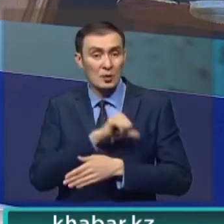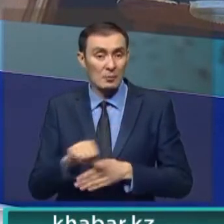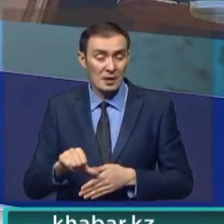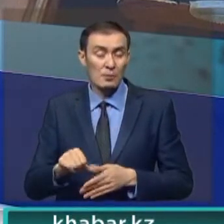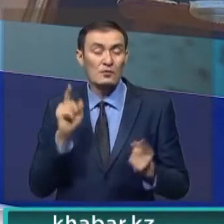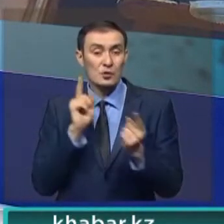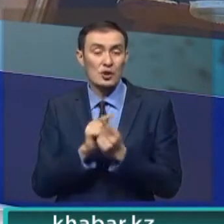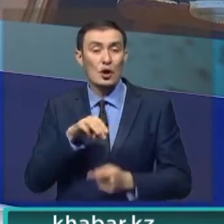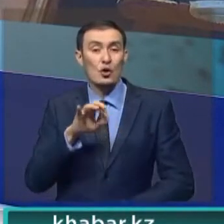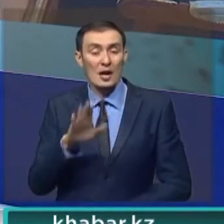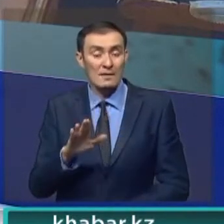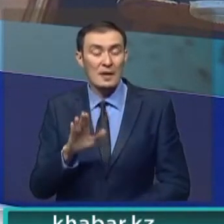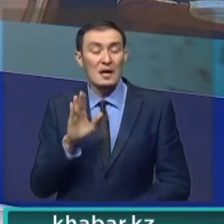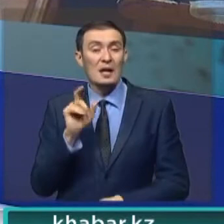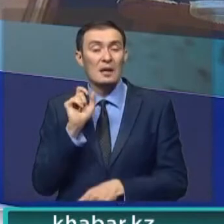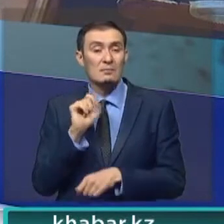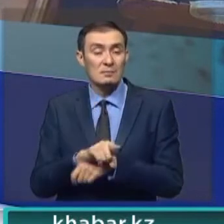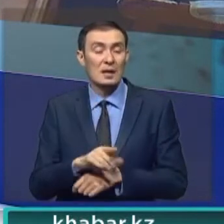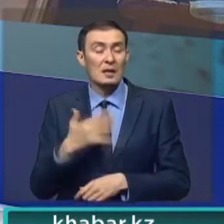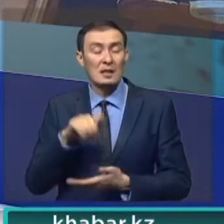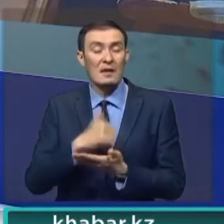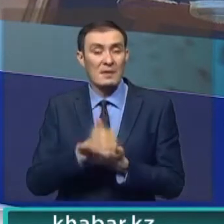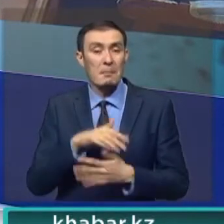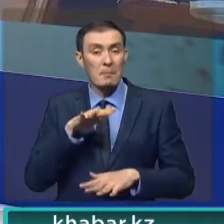встречи касым-жомарт токаев дал главе нацбанка ряд поручений